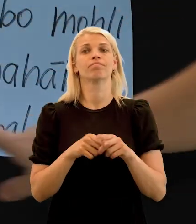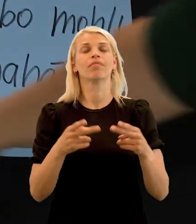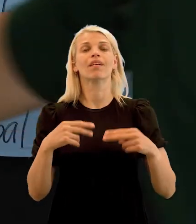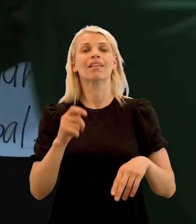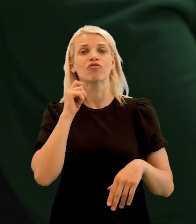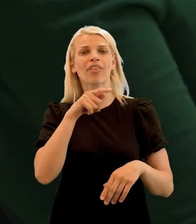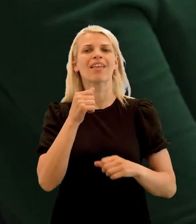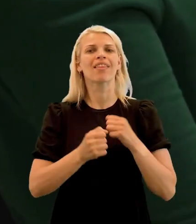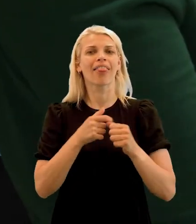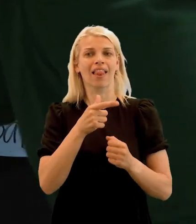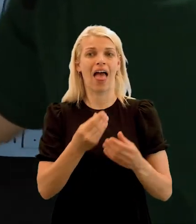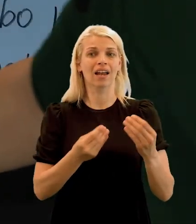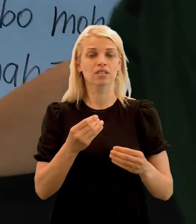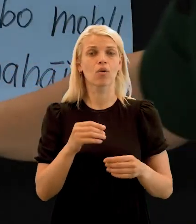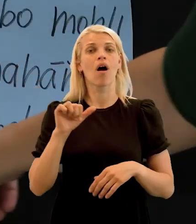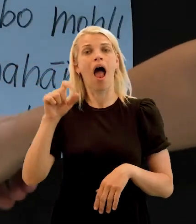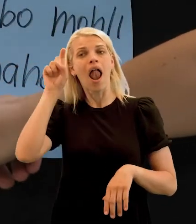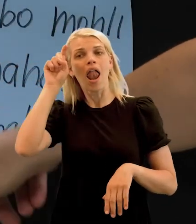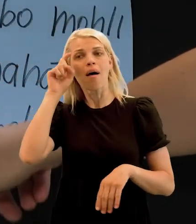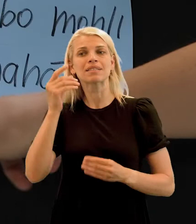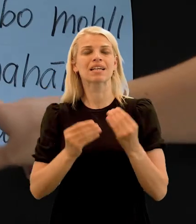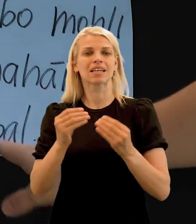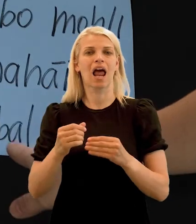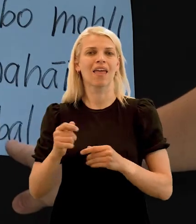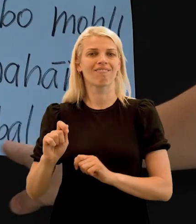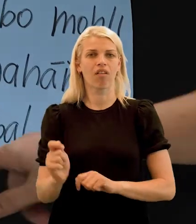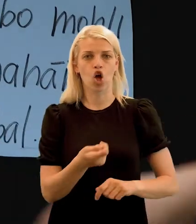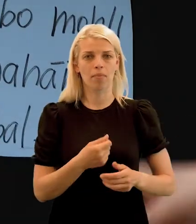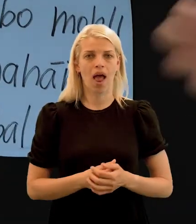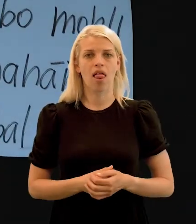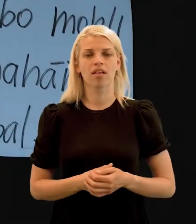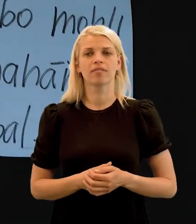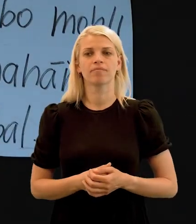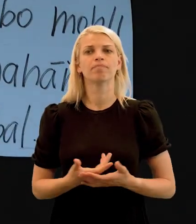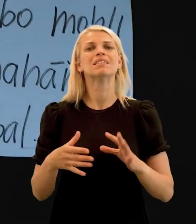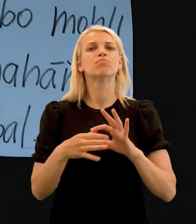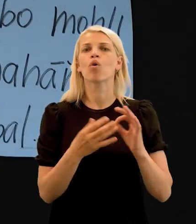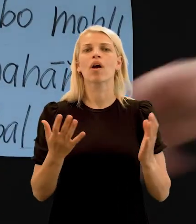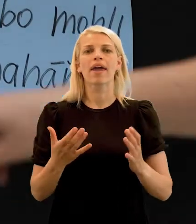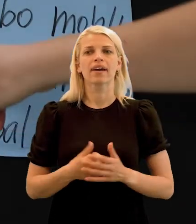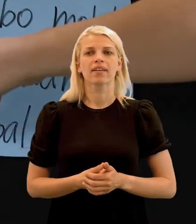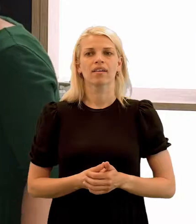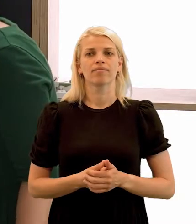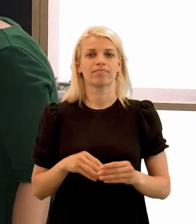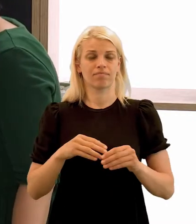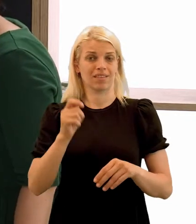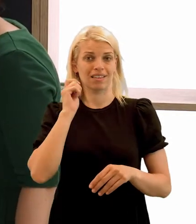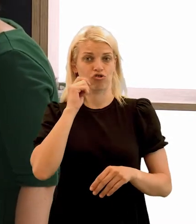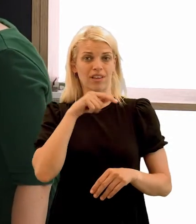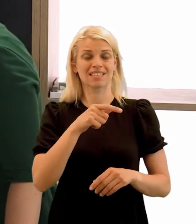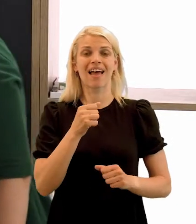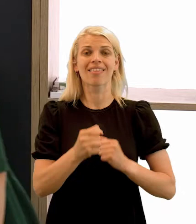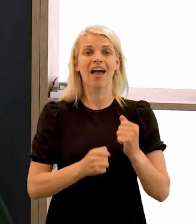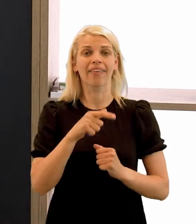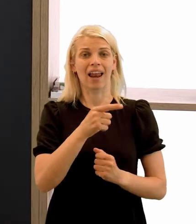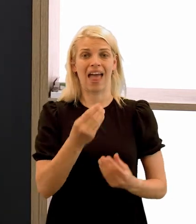sa naháňali na ihrisku a chlapci hrali florbal. Kde mám spojku? Dievčatá sa